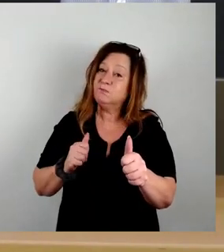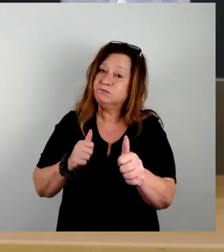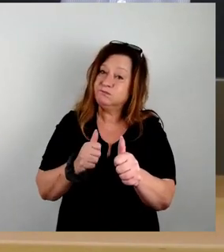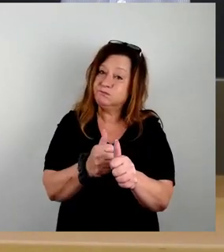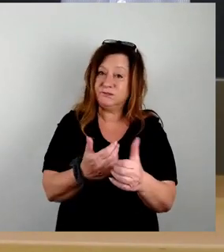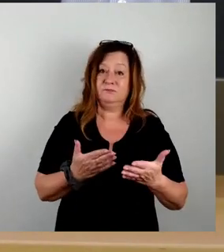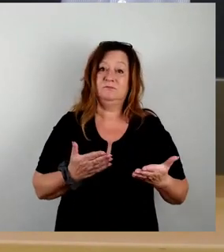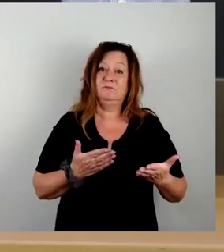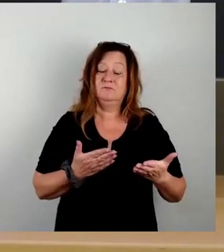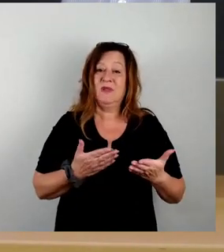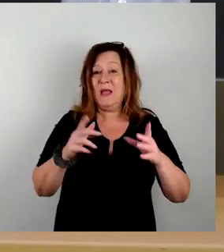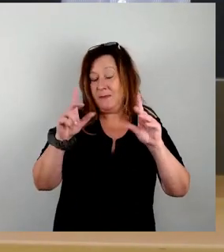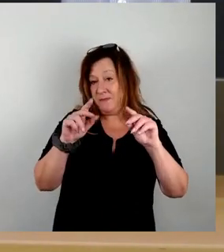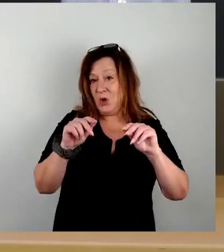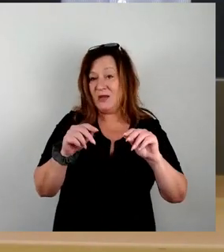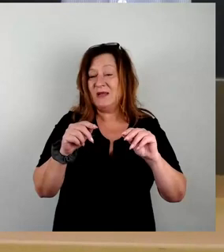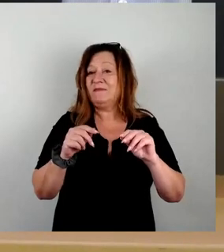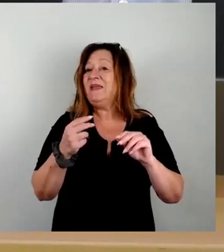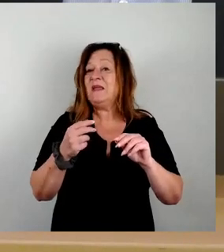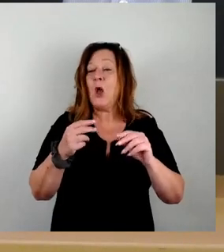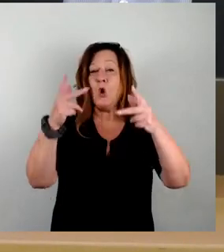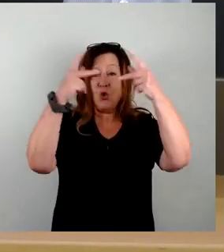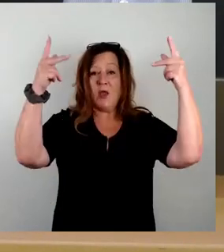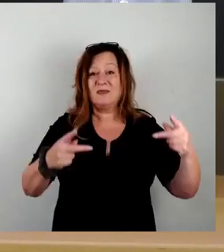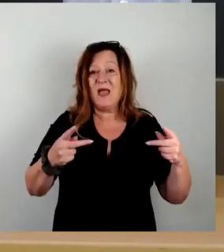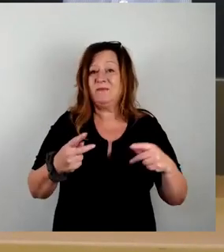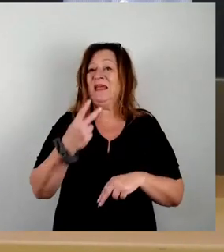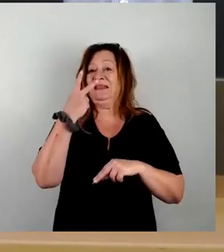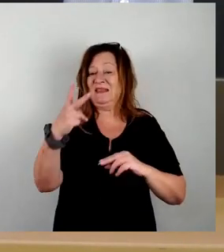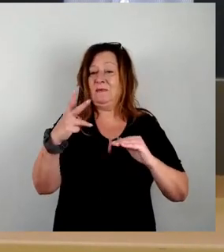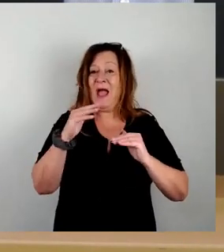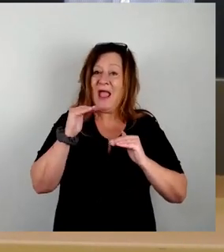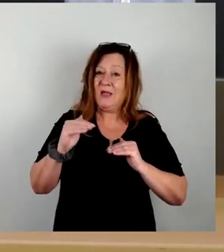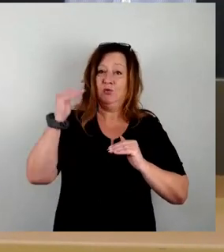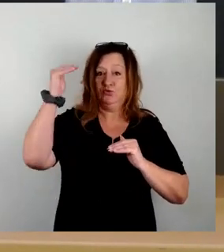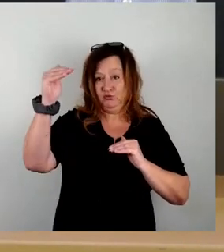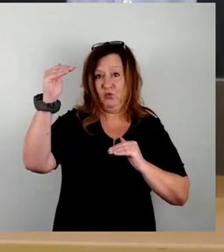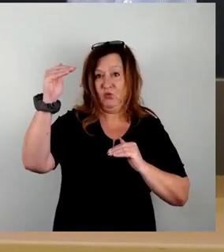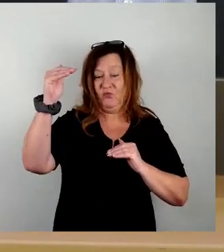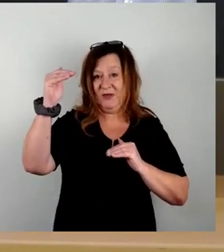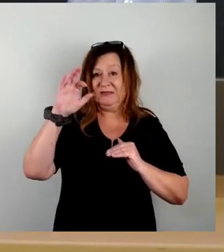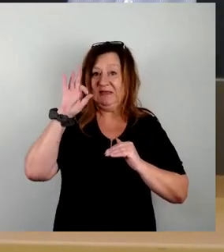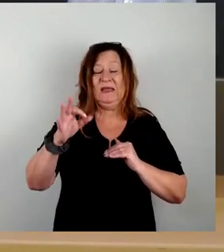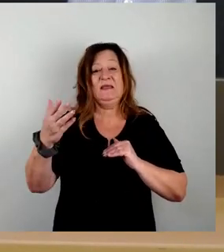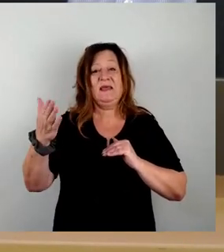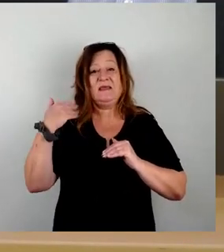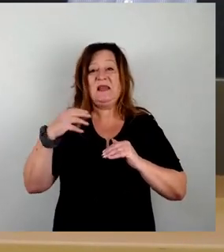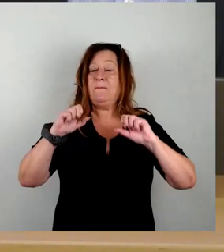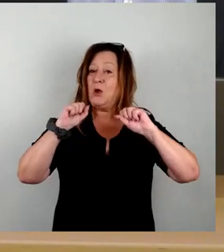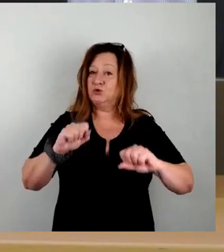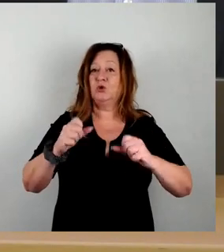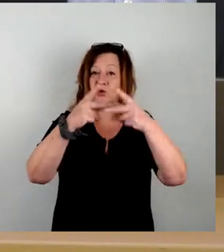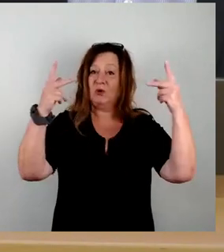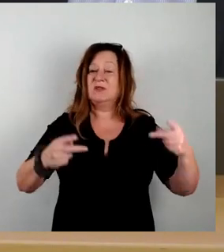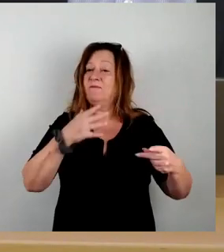in einem zweistufigen Konzept entsprechend das Energie- und Klimaschutzkonzept auf den Weg zu bringen. Die